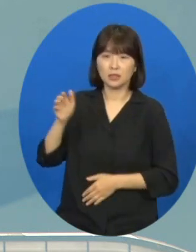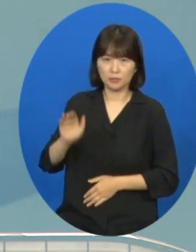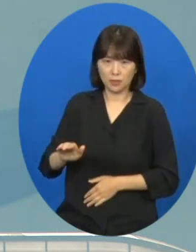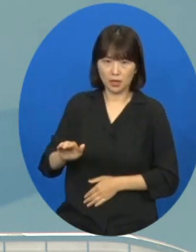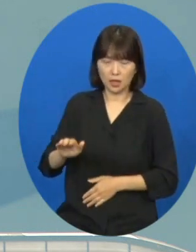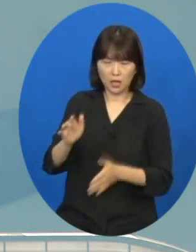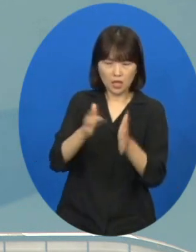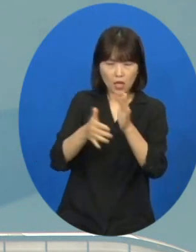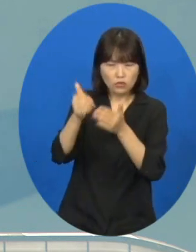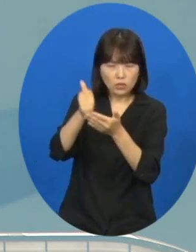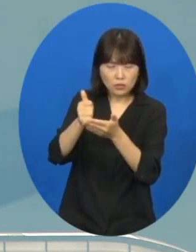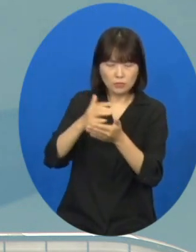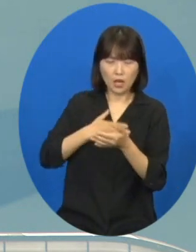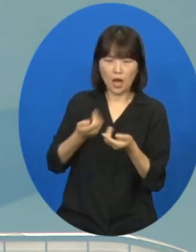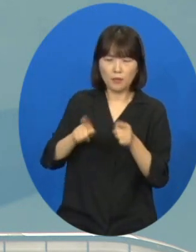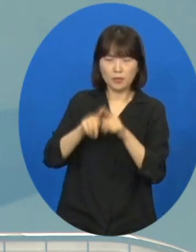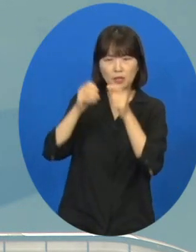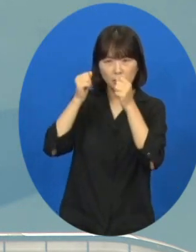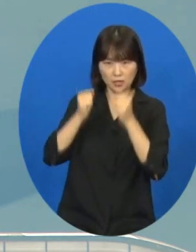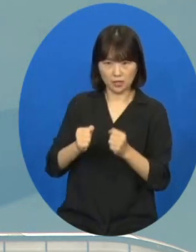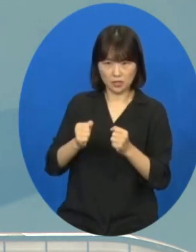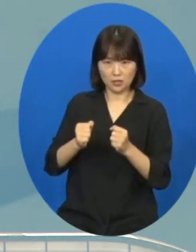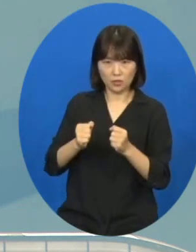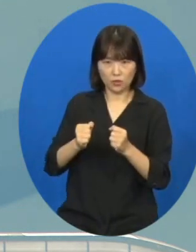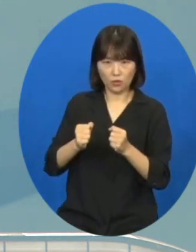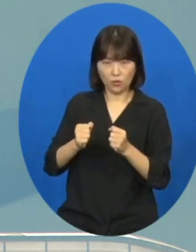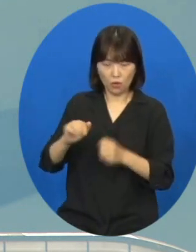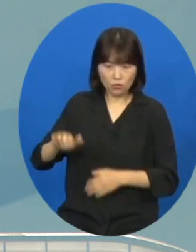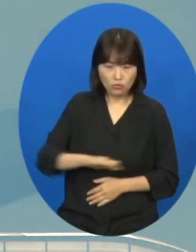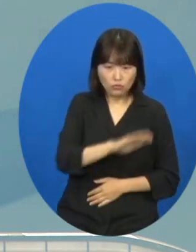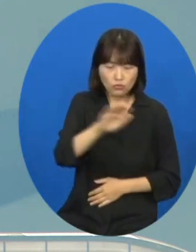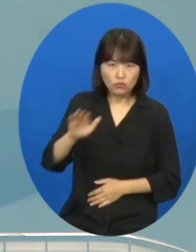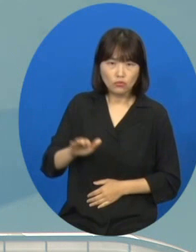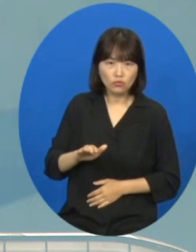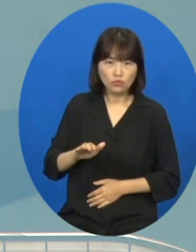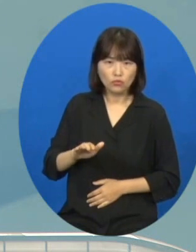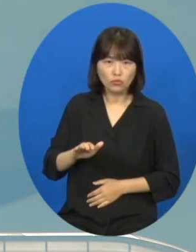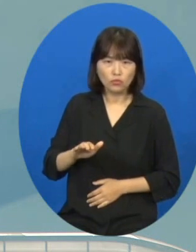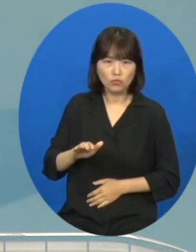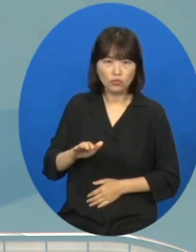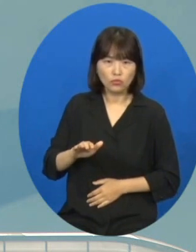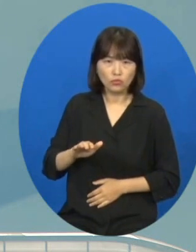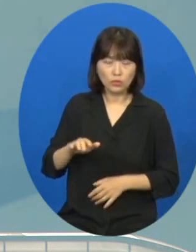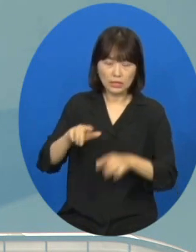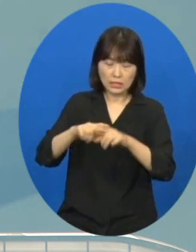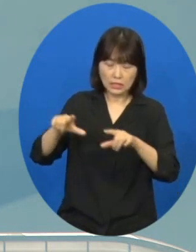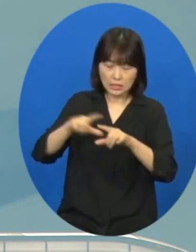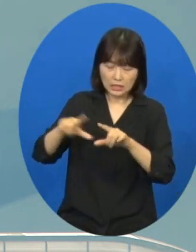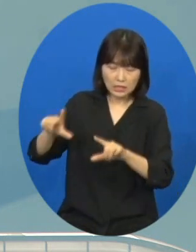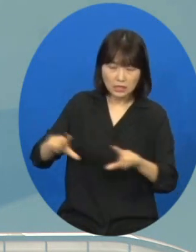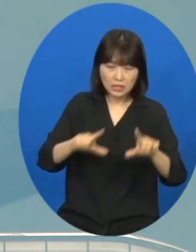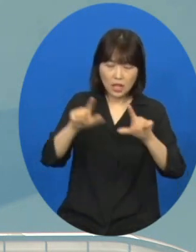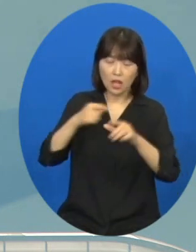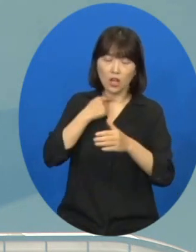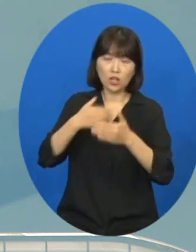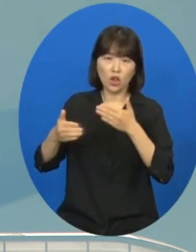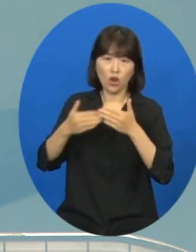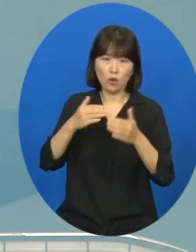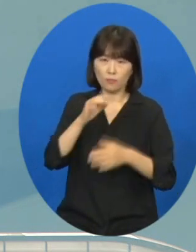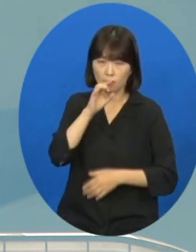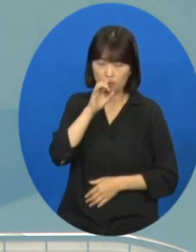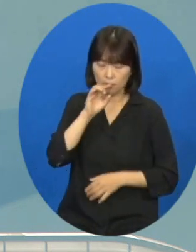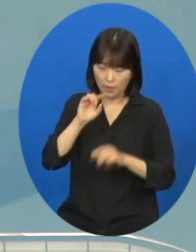지금 나와 함께 계시는 것이 우리에게는 일상적인 경험이 아니니까 누가 마리아처럼 이렇게